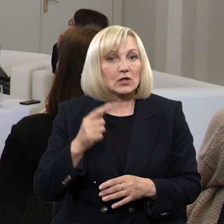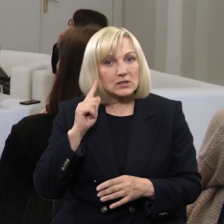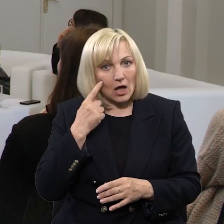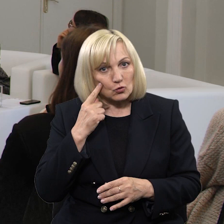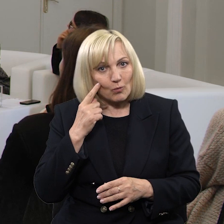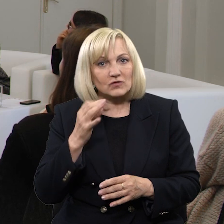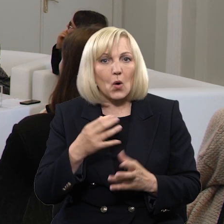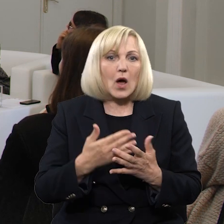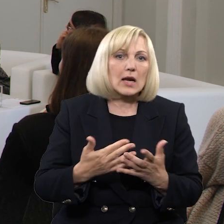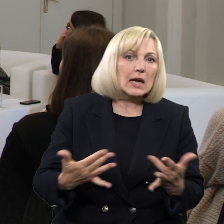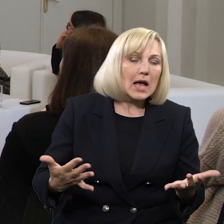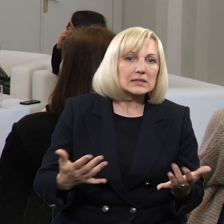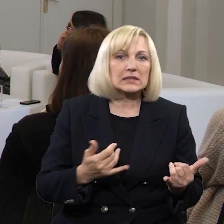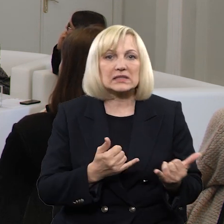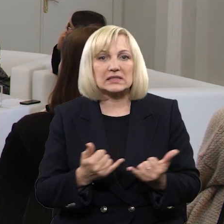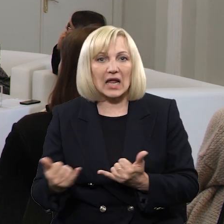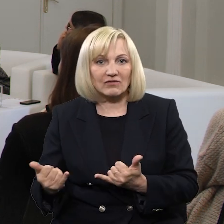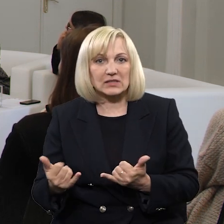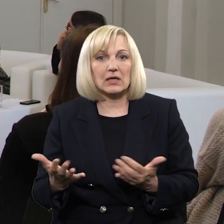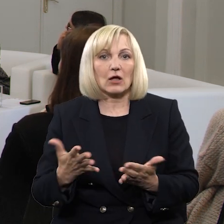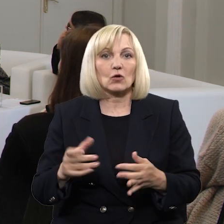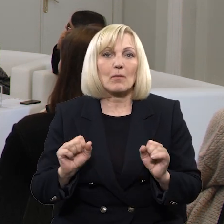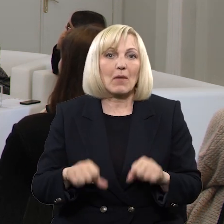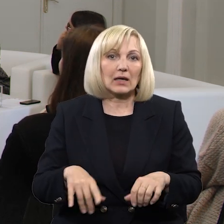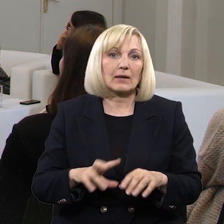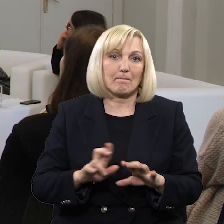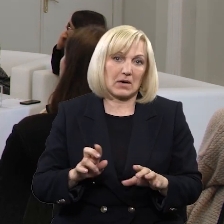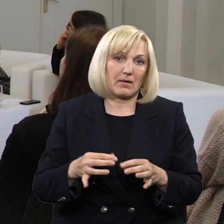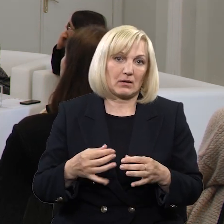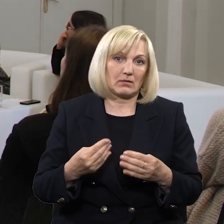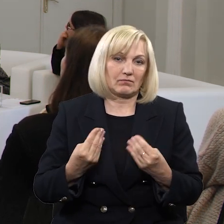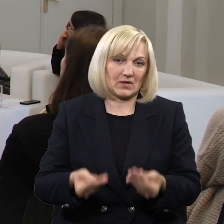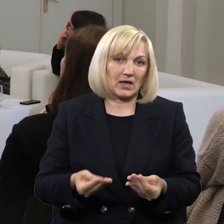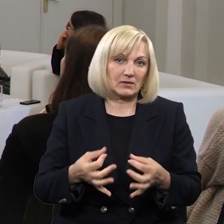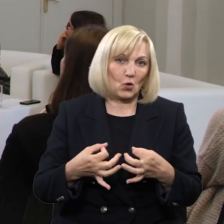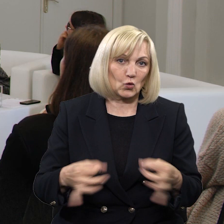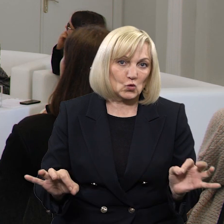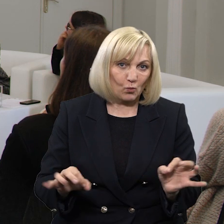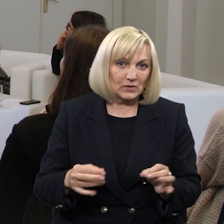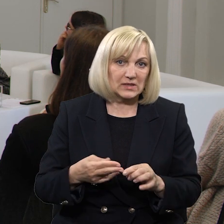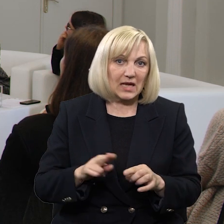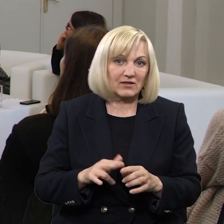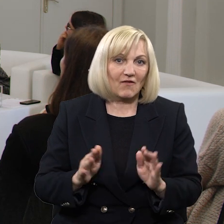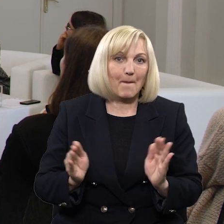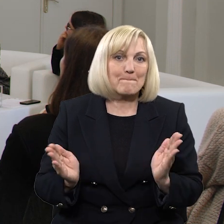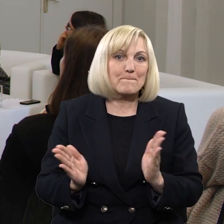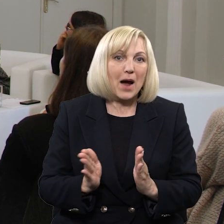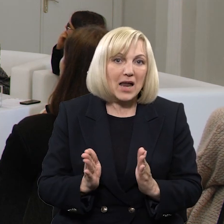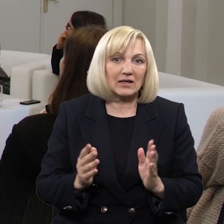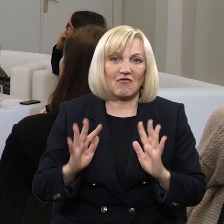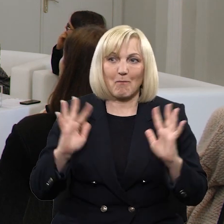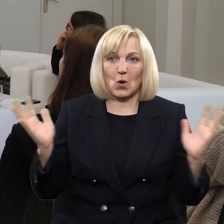задумываться о разнообразных продуктах и сервисах которые могли бы также повысить доступность этого маленького